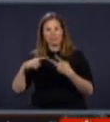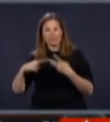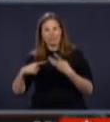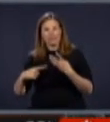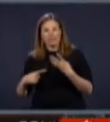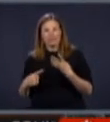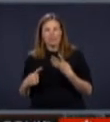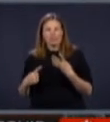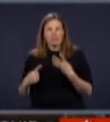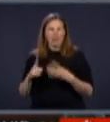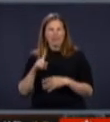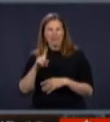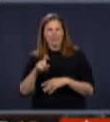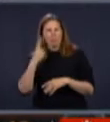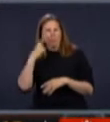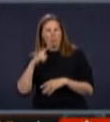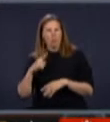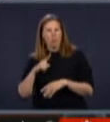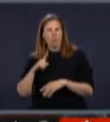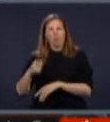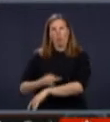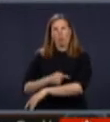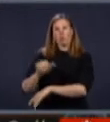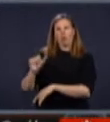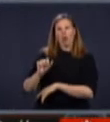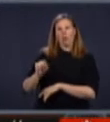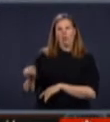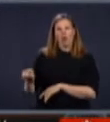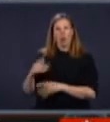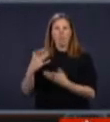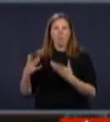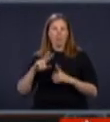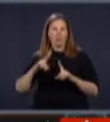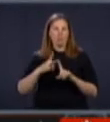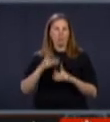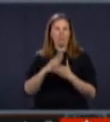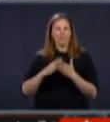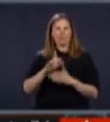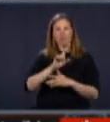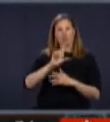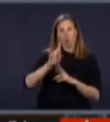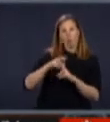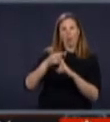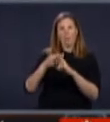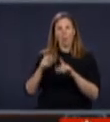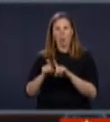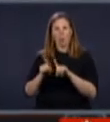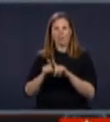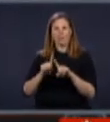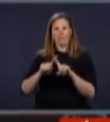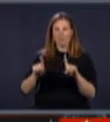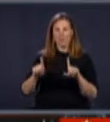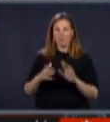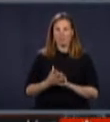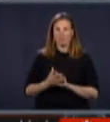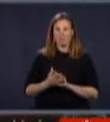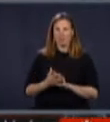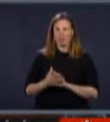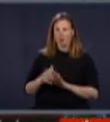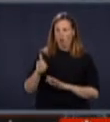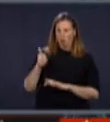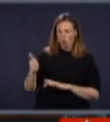Peut-être une question à M. Arruda, puis M. Legault pourrait peut-être compléter, mais est-ce que vous consultez les